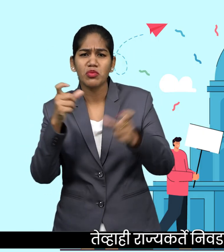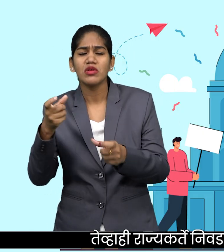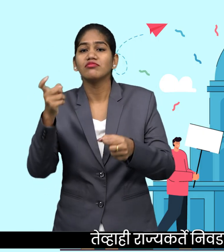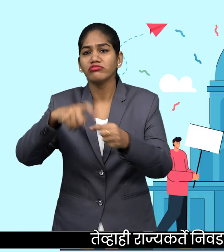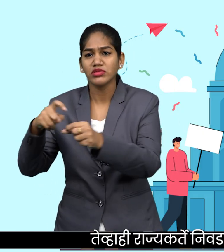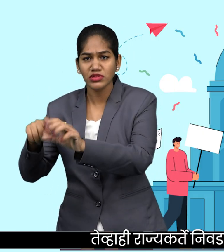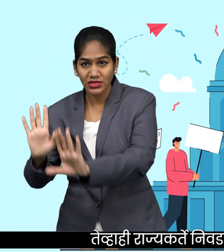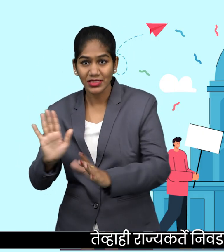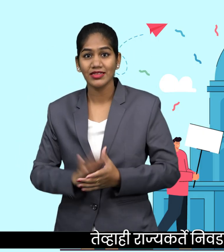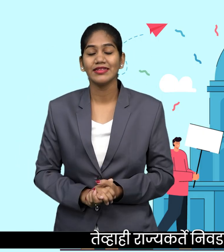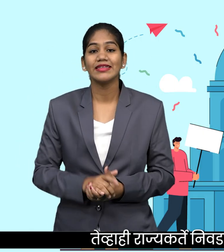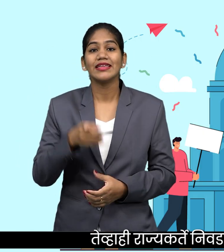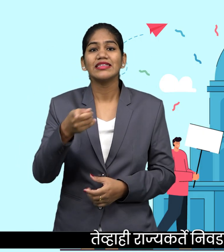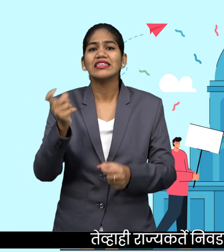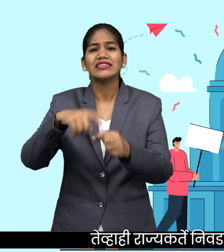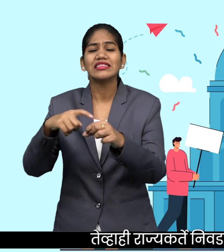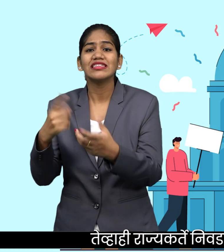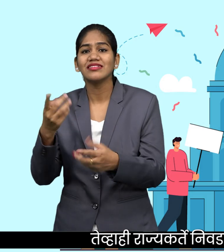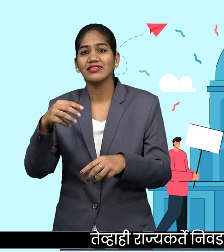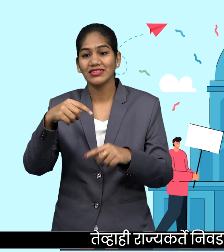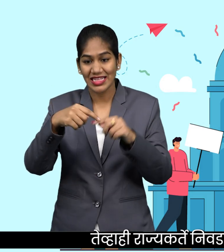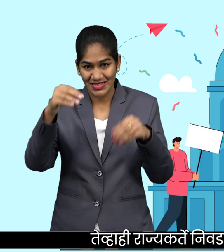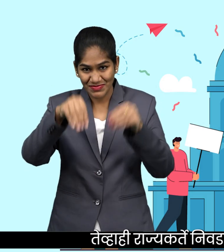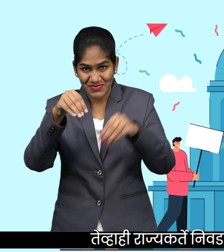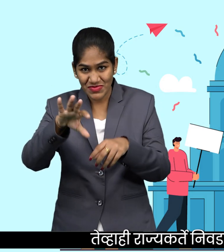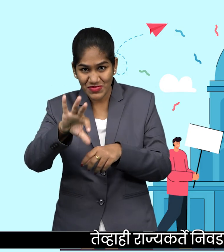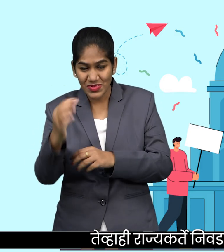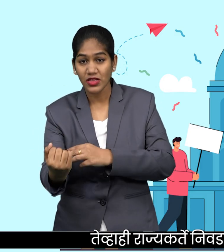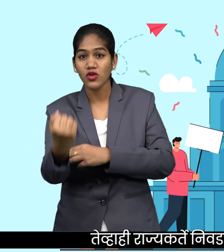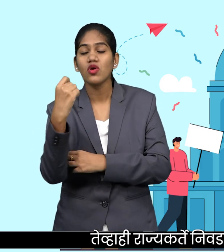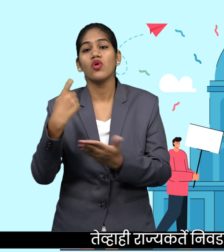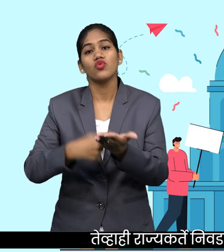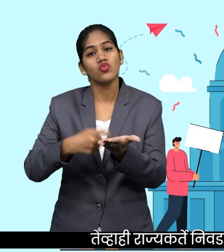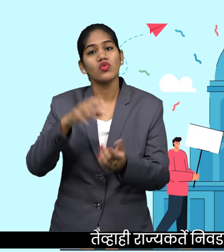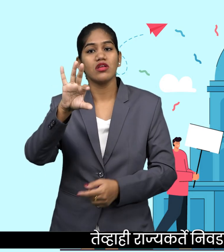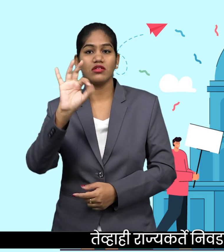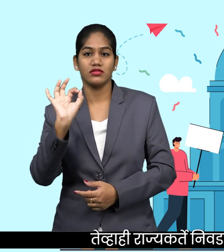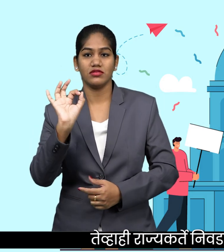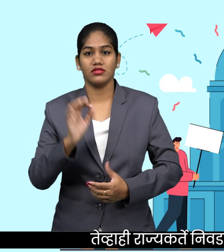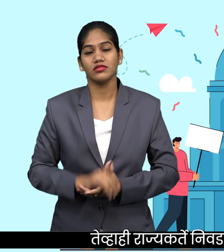तेव्हा राज्यकर्ते निवडण्यात मोजक्याच लोकांचा सहभाग होता.